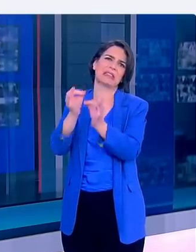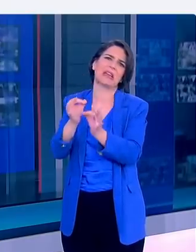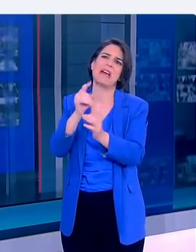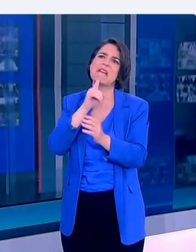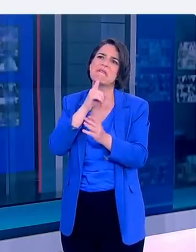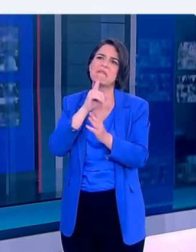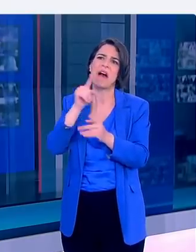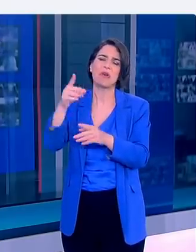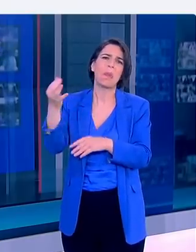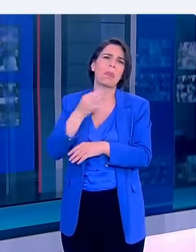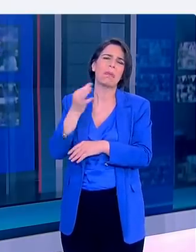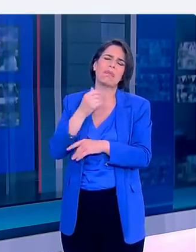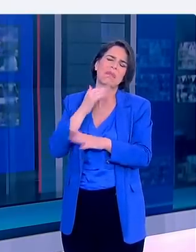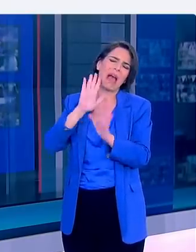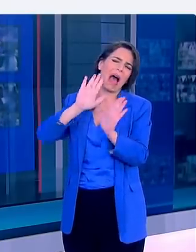πορεία την οποία έχει επιλέξει.